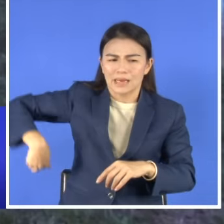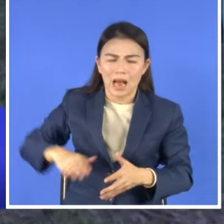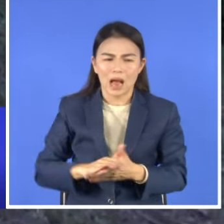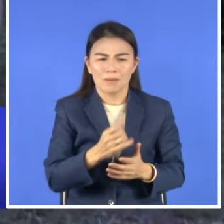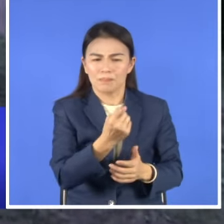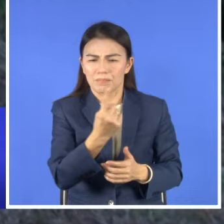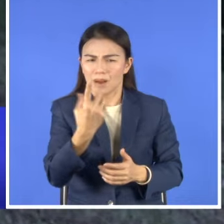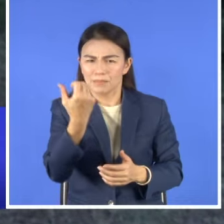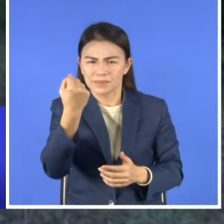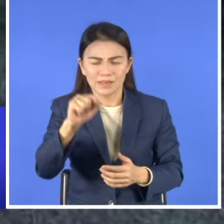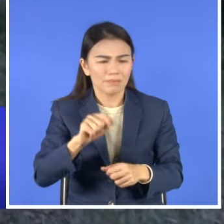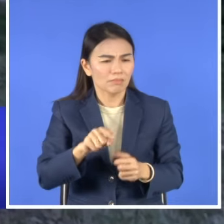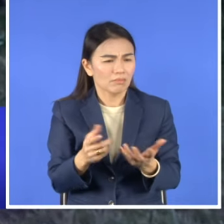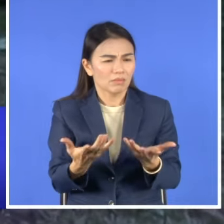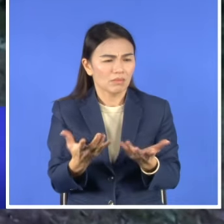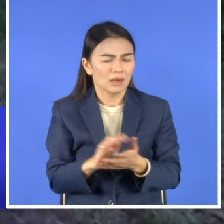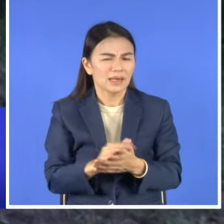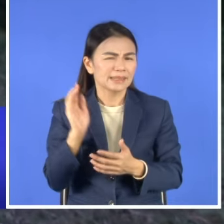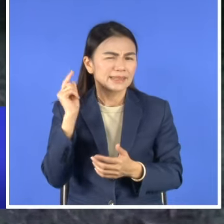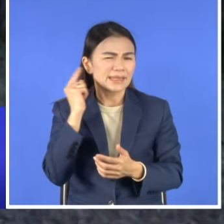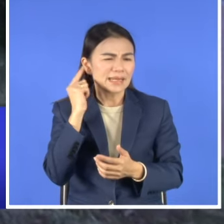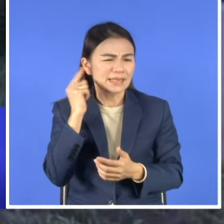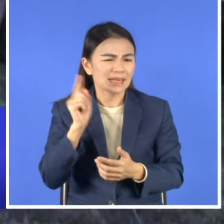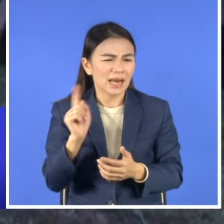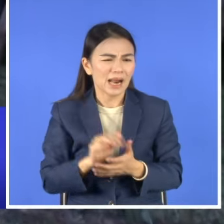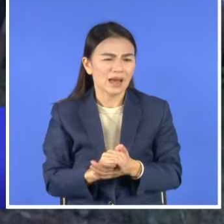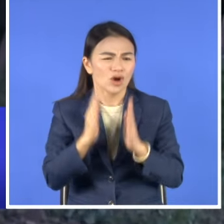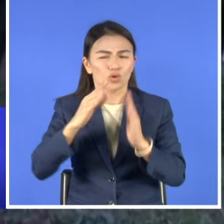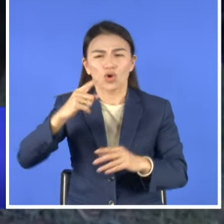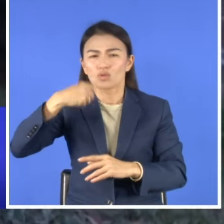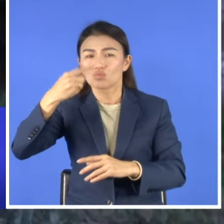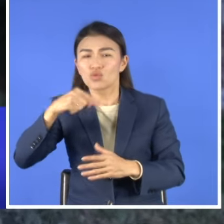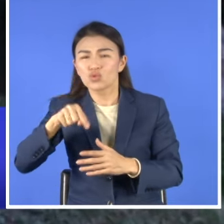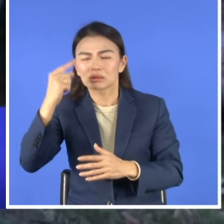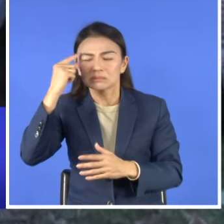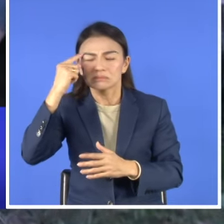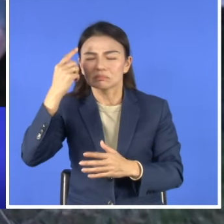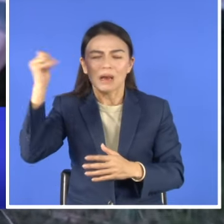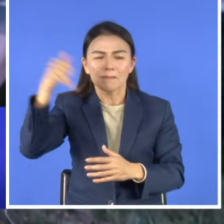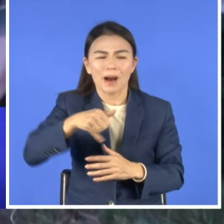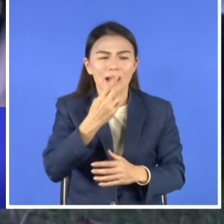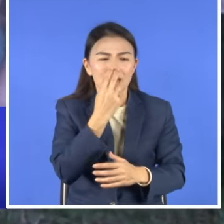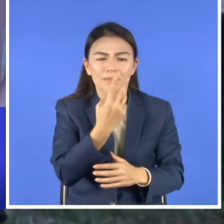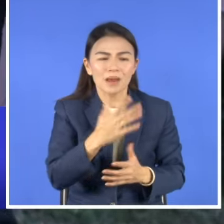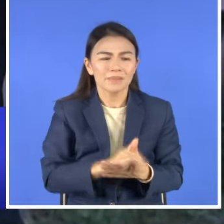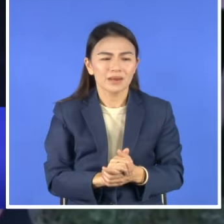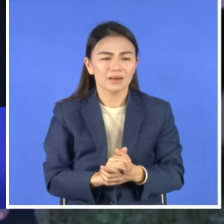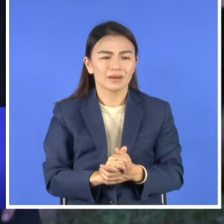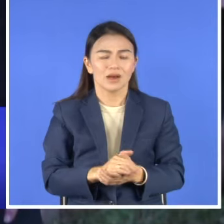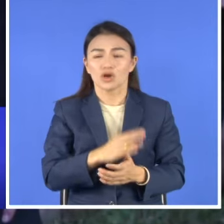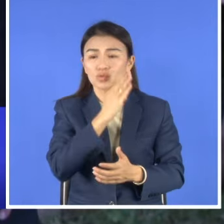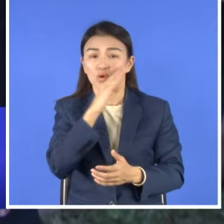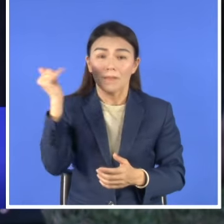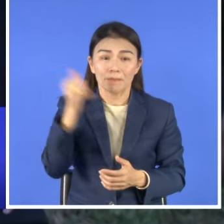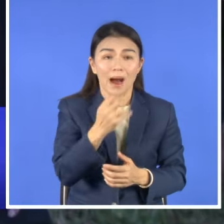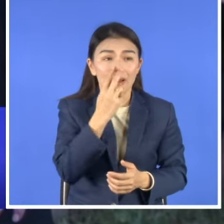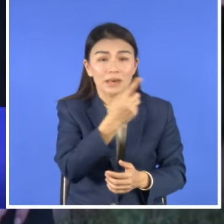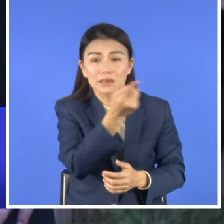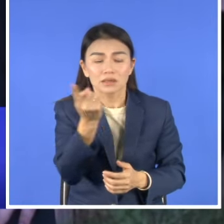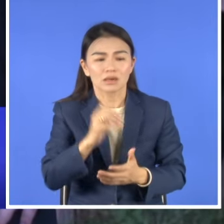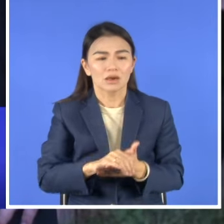ยังไงฮะค่ะคือคนที่พูดน่ะไม่เคยมาตรงนี้ถ้าเขามาตรงนี้เขาจะเาจะจะจะไม่พูดเลยค่ะเพราะว่าช้างเรา